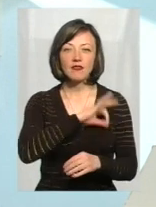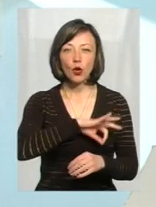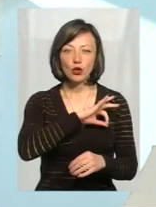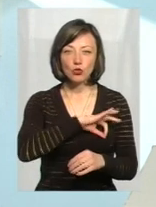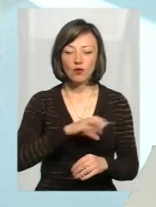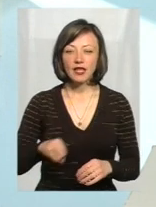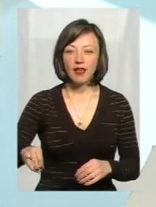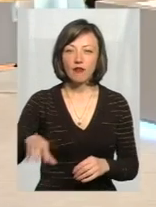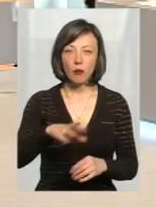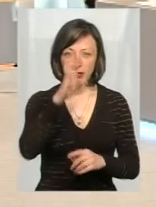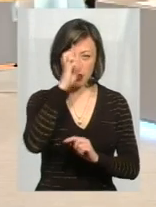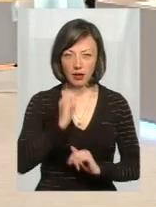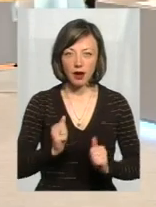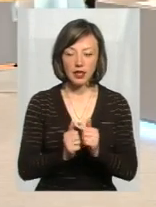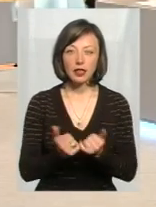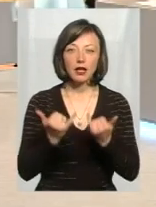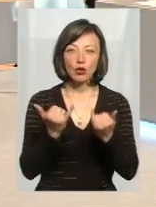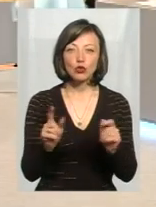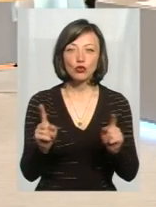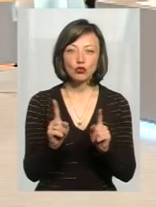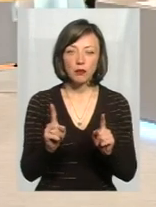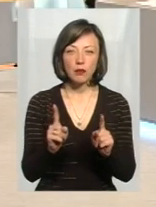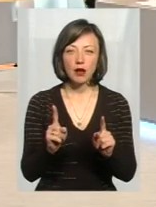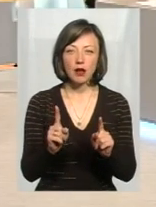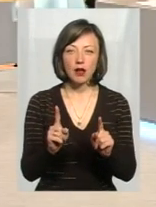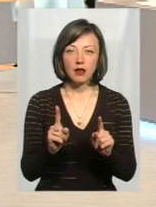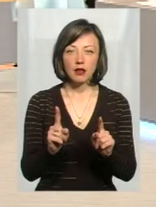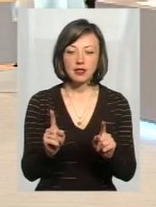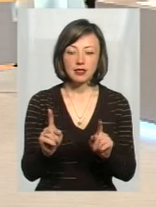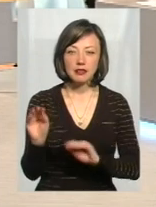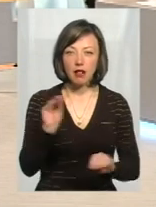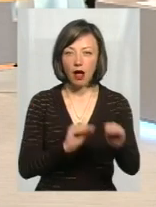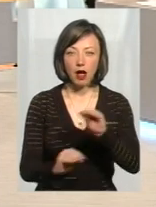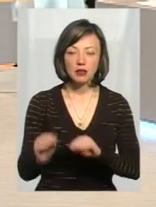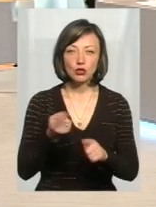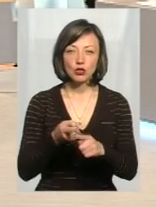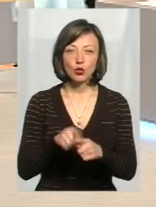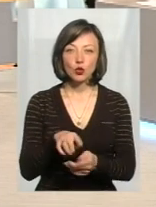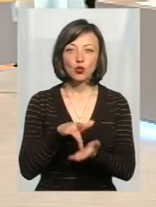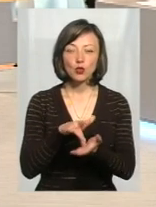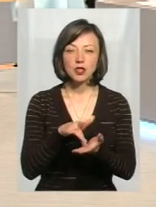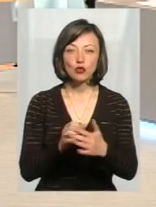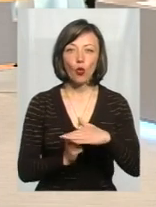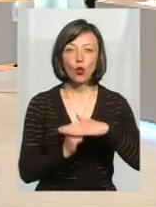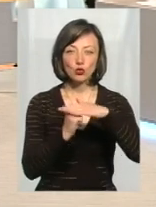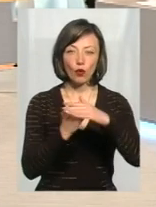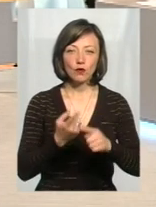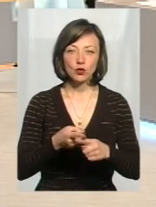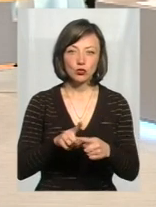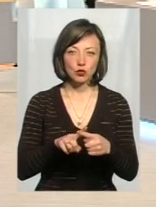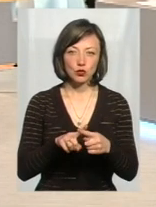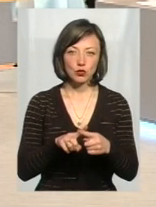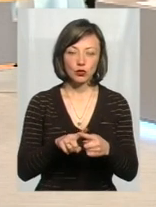використовують європейські країни для того, щоб скласти ось цю туристичну основу, цю